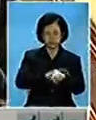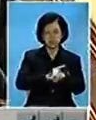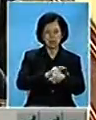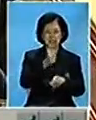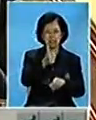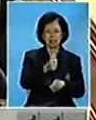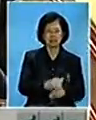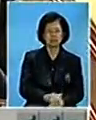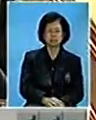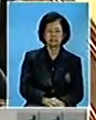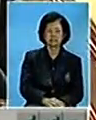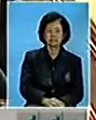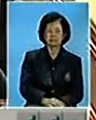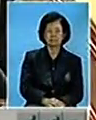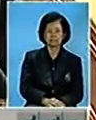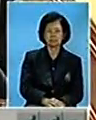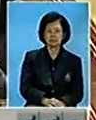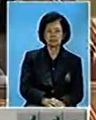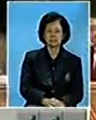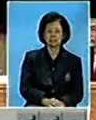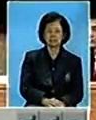เดี๋ยวทีละท่านนะเชิญท่านพยัคฆ์ก่อน